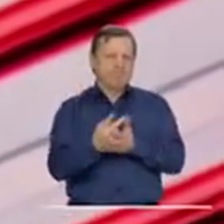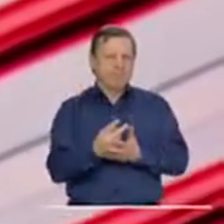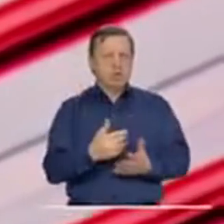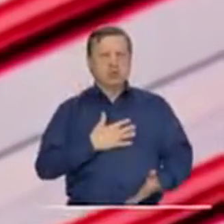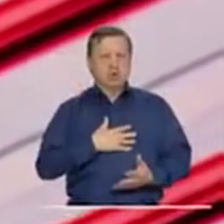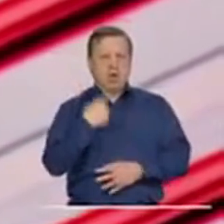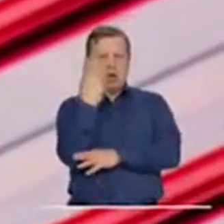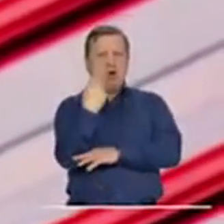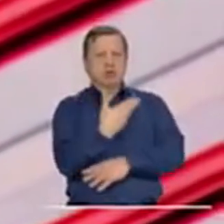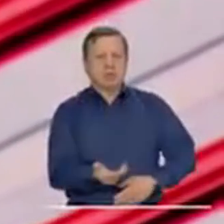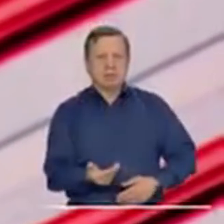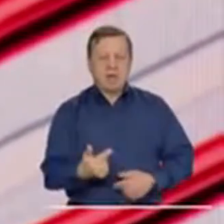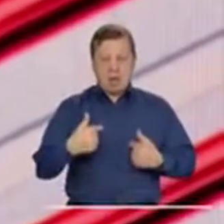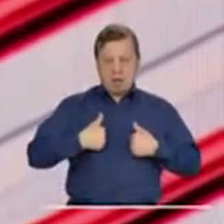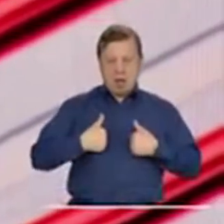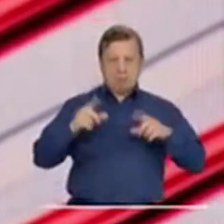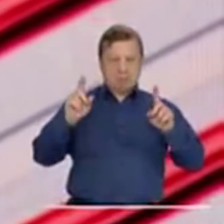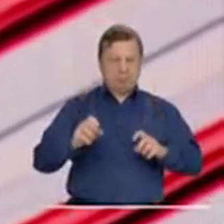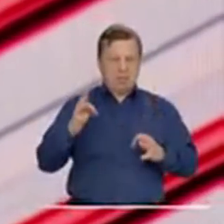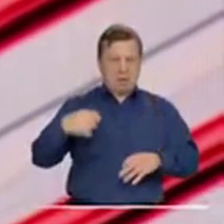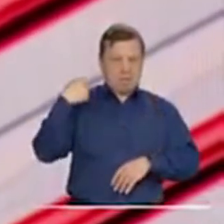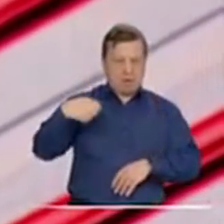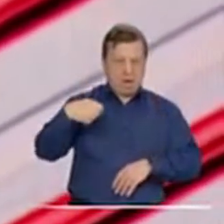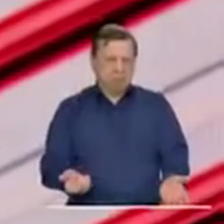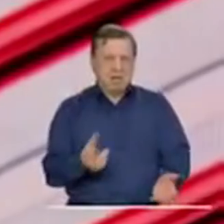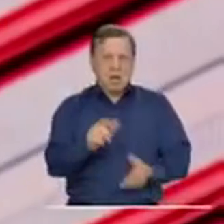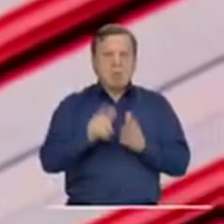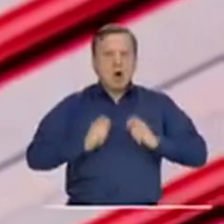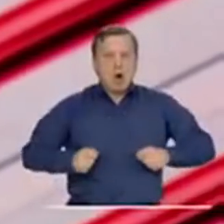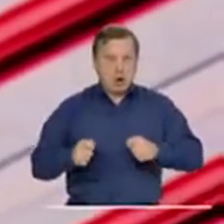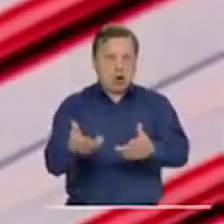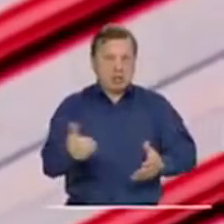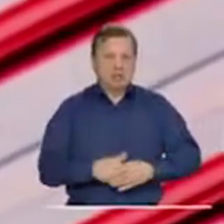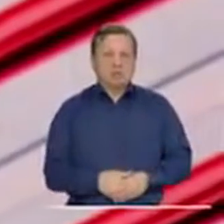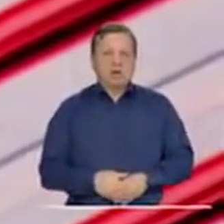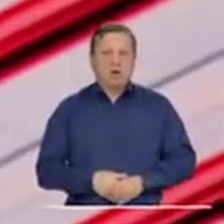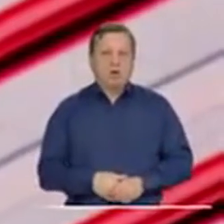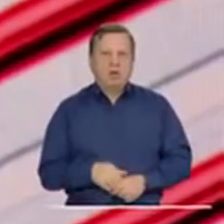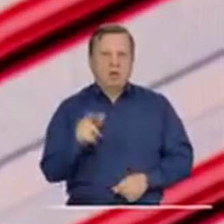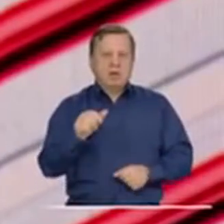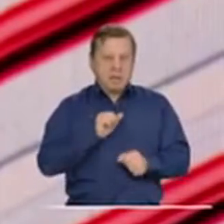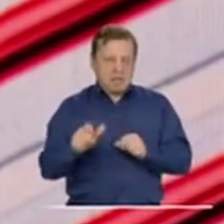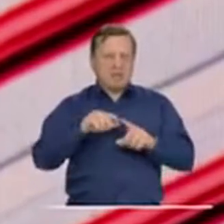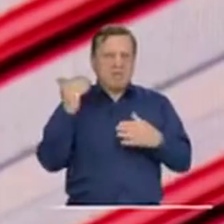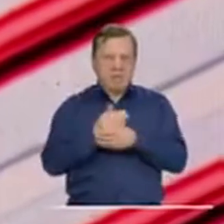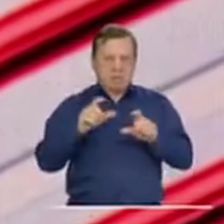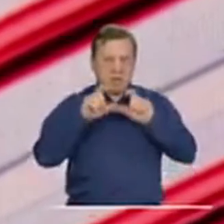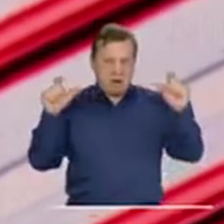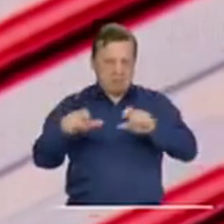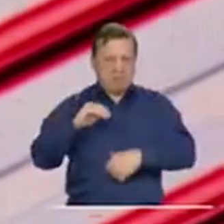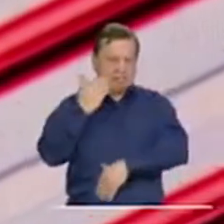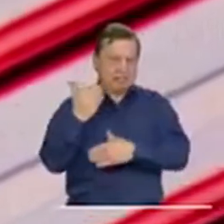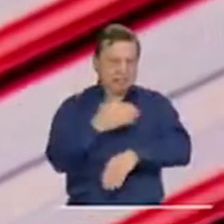oszukani. Startuję na prezydenta Rzeczypospolitej Polskiej, bo mam koncern przemysłowo-spożywczy, zagraniczny,